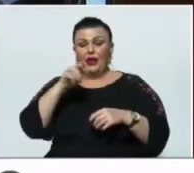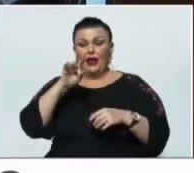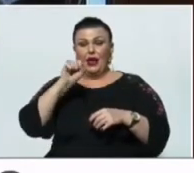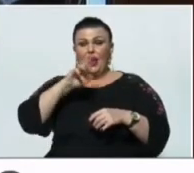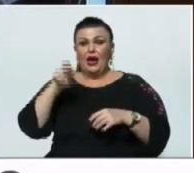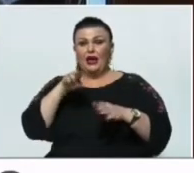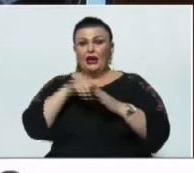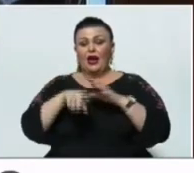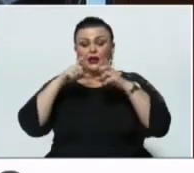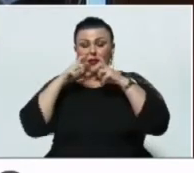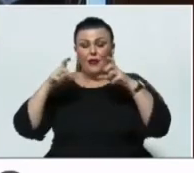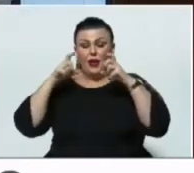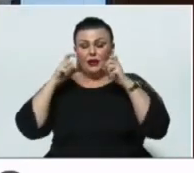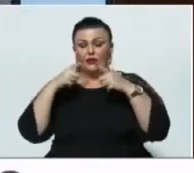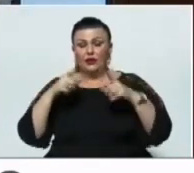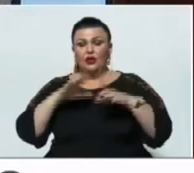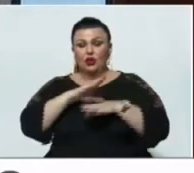ləvazimatların çatdırılmasına həyata keçirilmişlər.